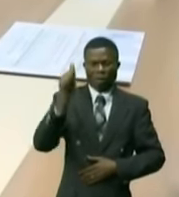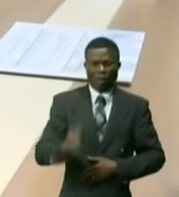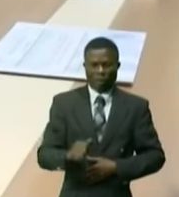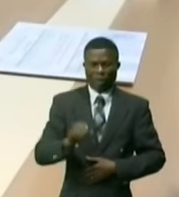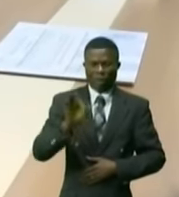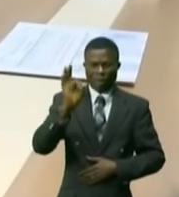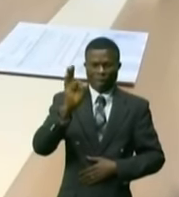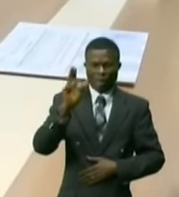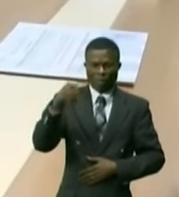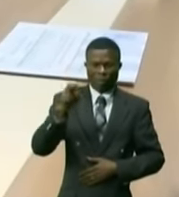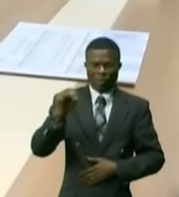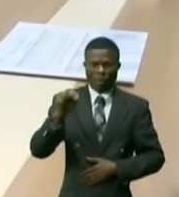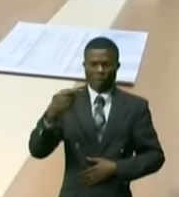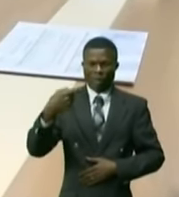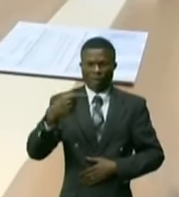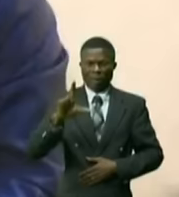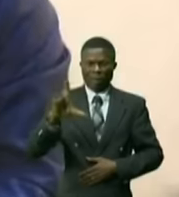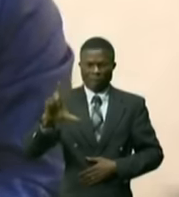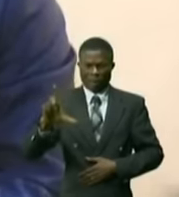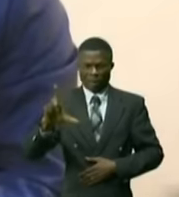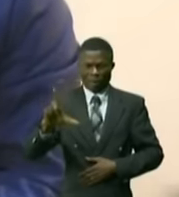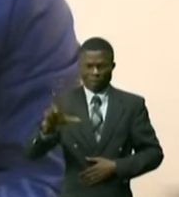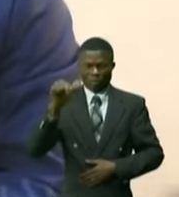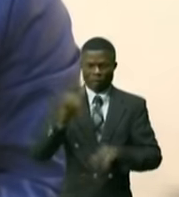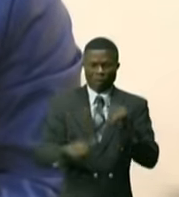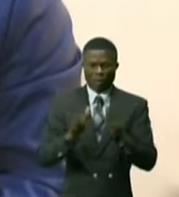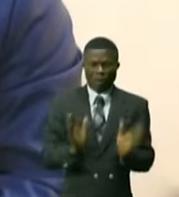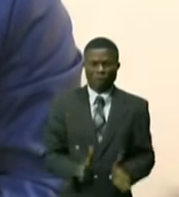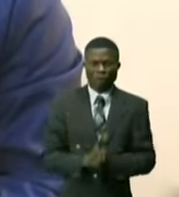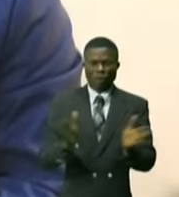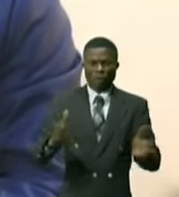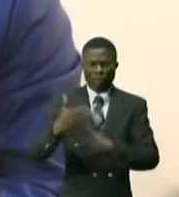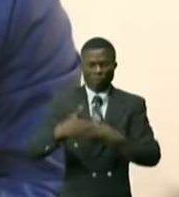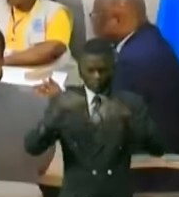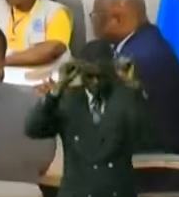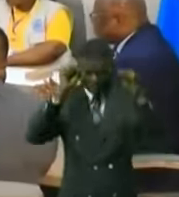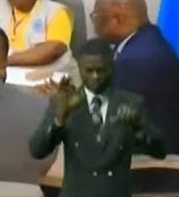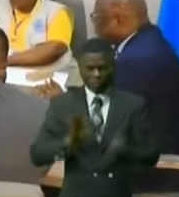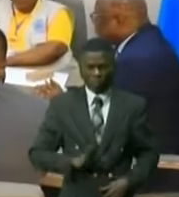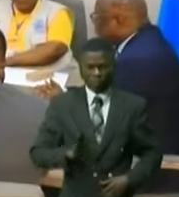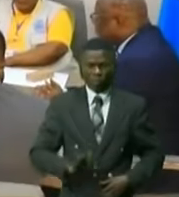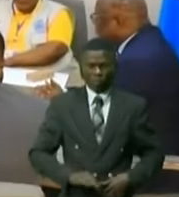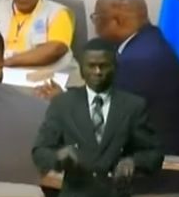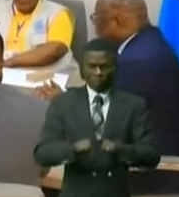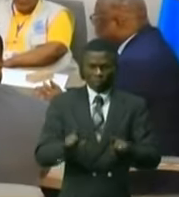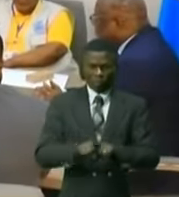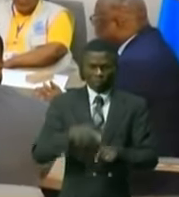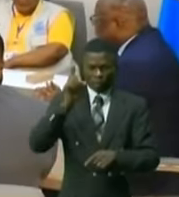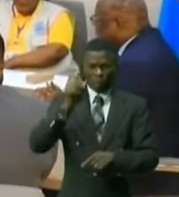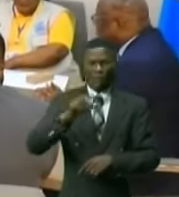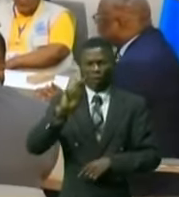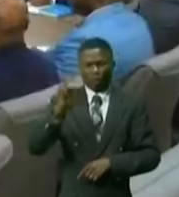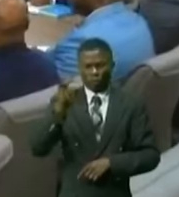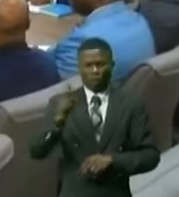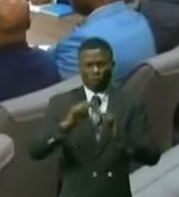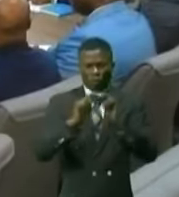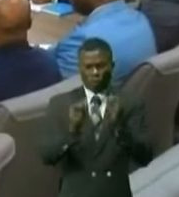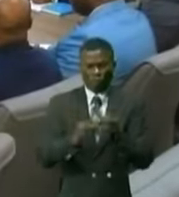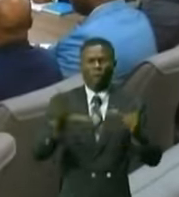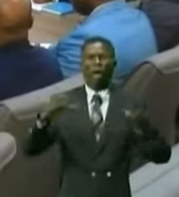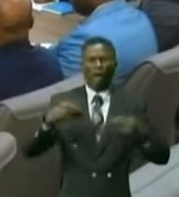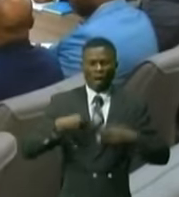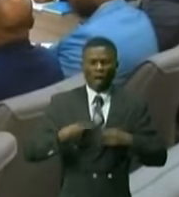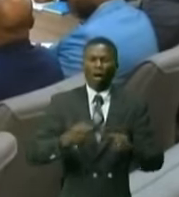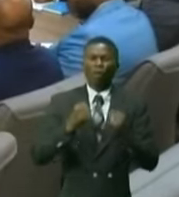FP Sirgel. Le secrétaire général auprès du président de la République, comme avec ses premiers hôtes, a affirmé haut